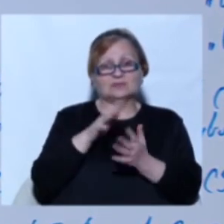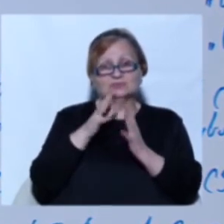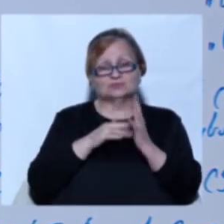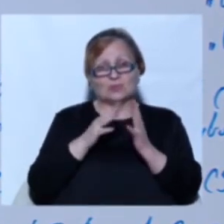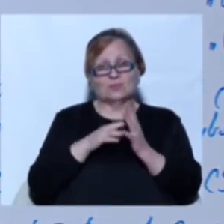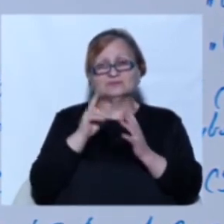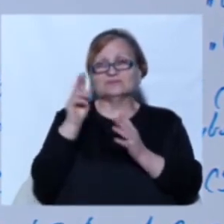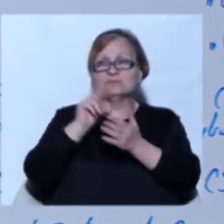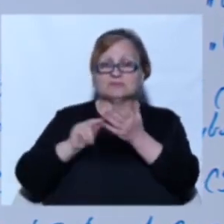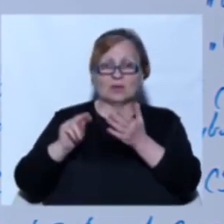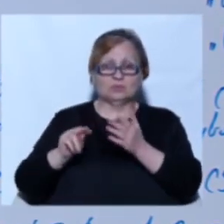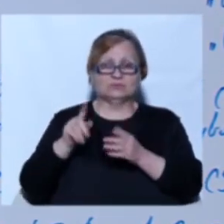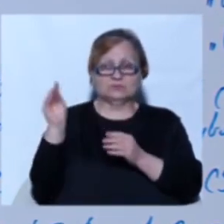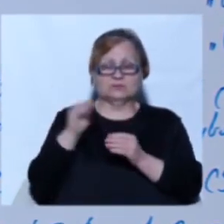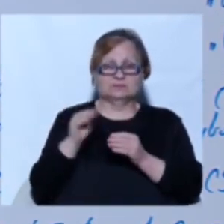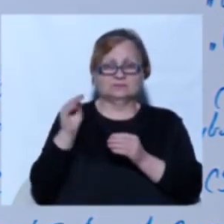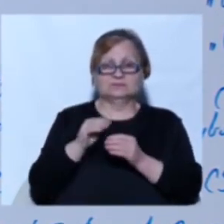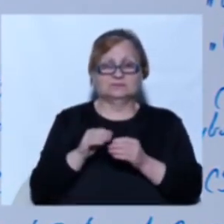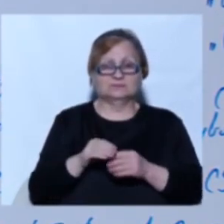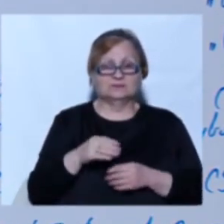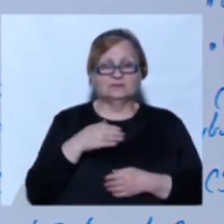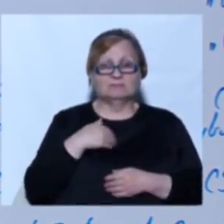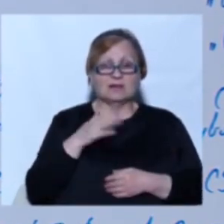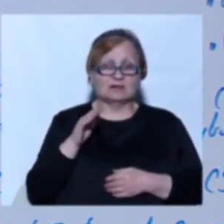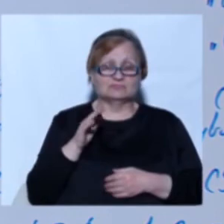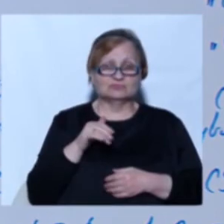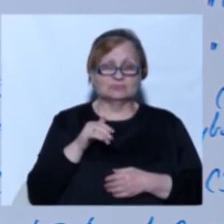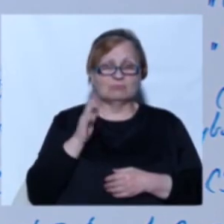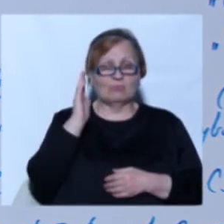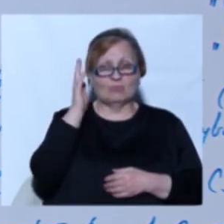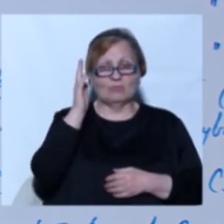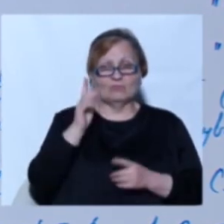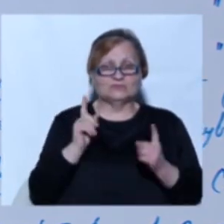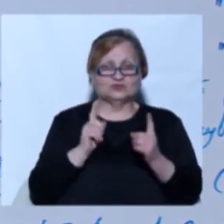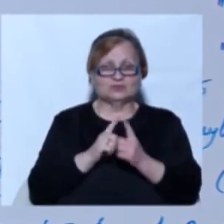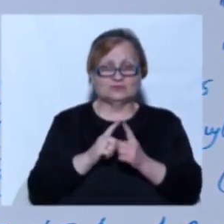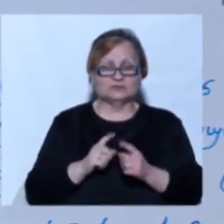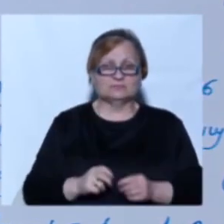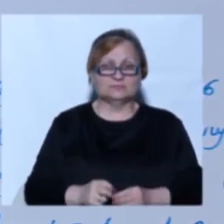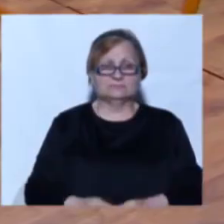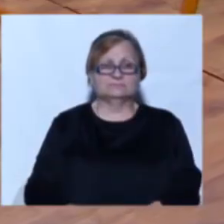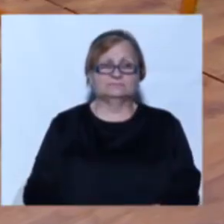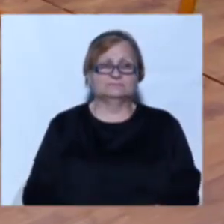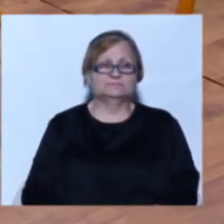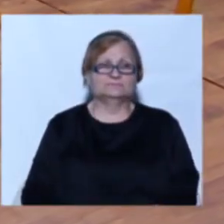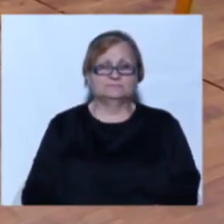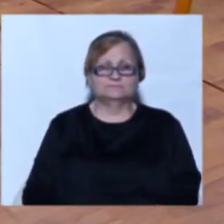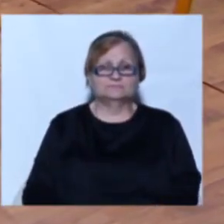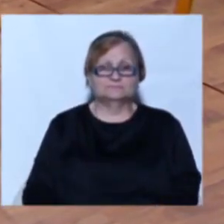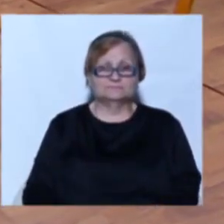მიუძღვნიათ პოეტებს. მე კი გემშვიდობებით, მომავალ შეხვედრამდე.